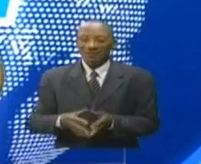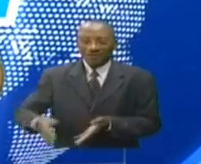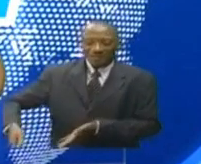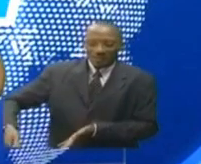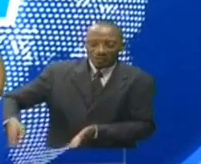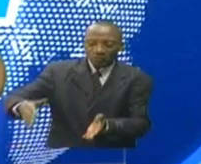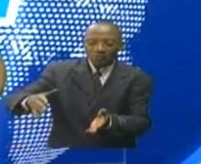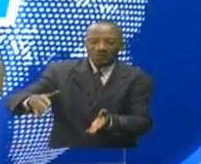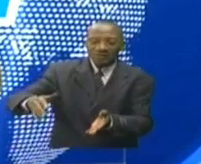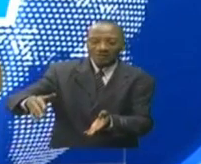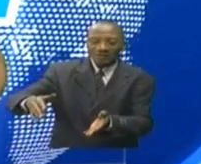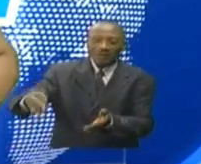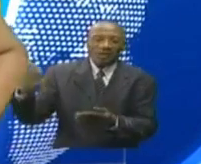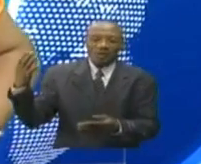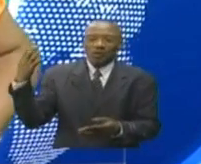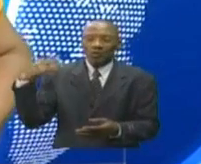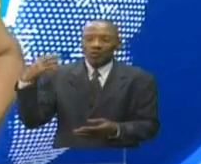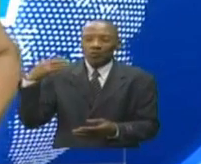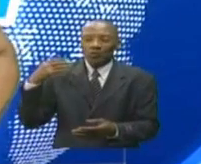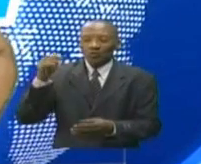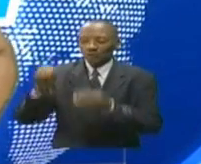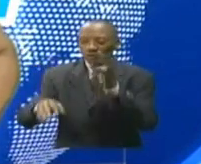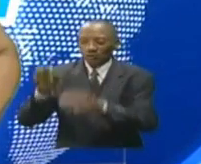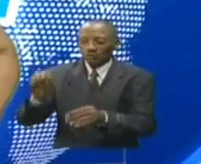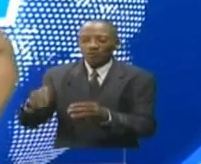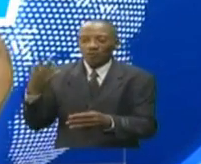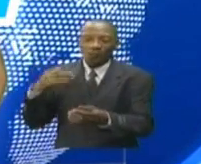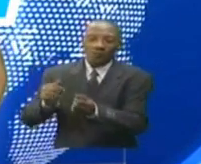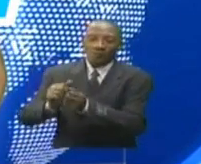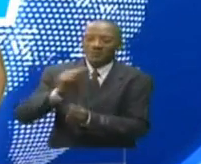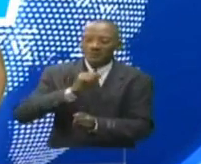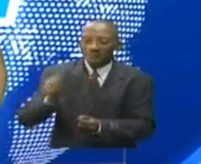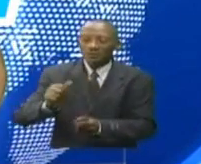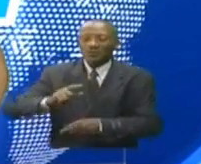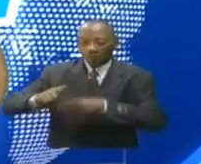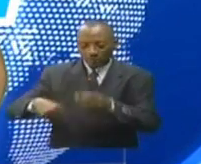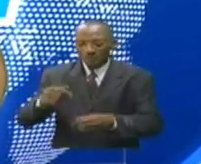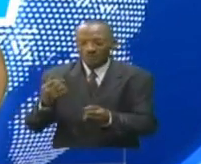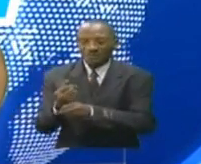cette opération sur toute l'étendue de la ville de Kinshasa.